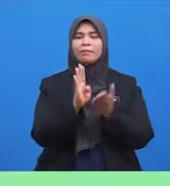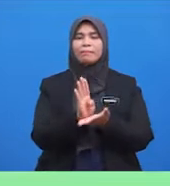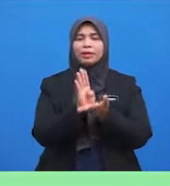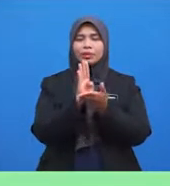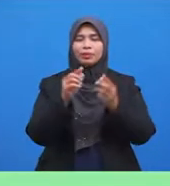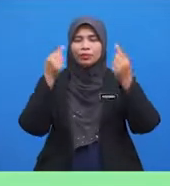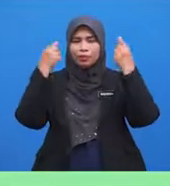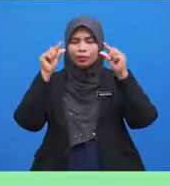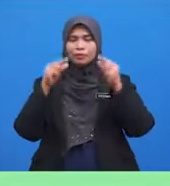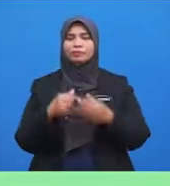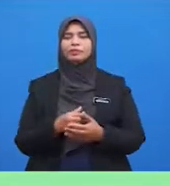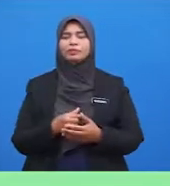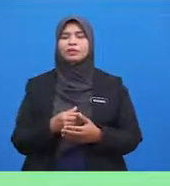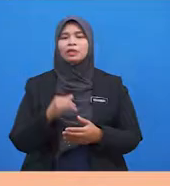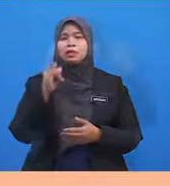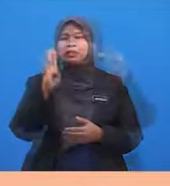guru.